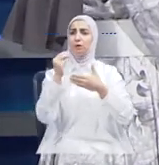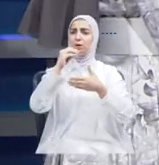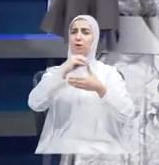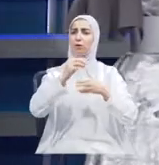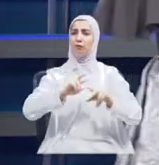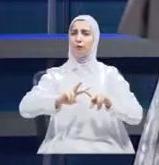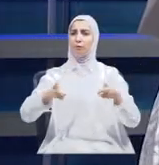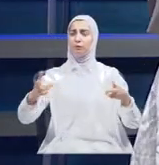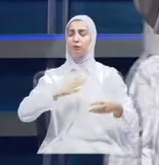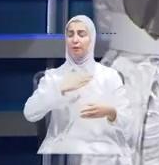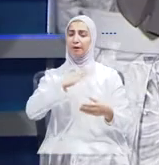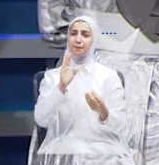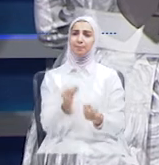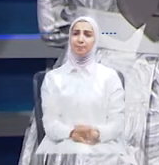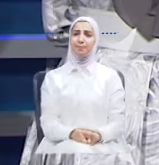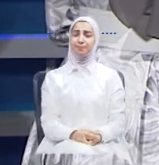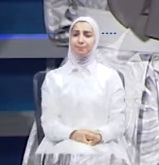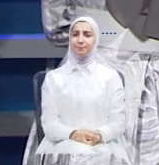مختلف جوانب الحياة.